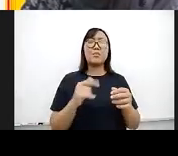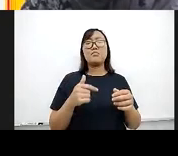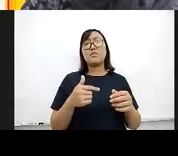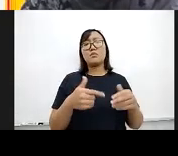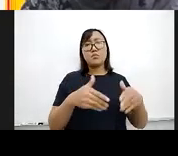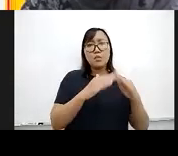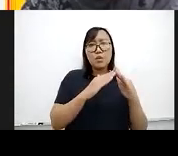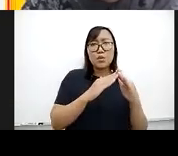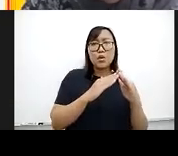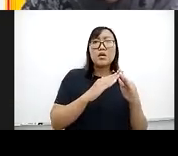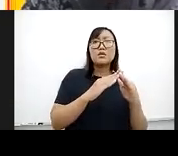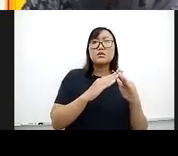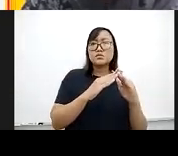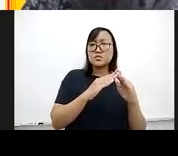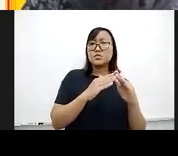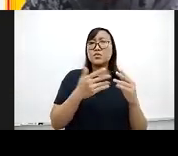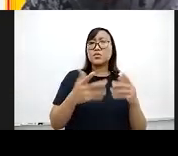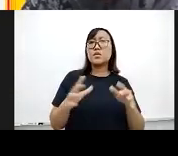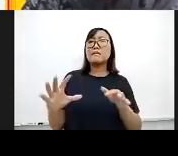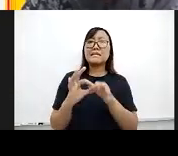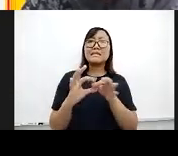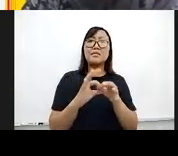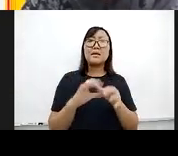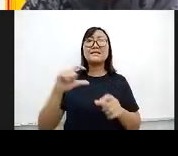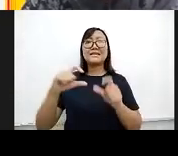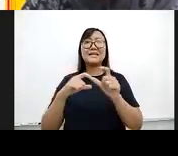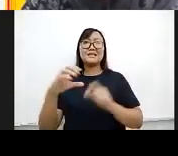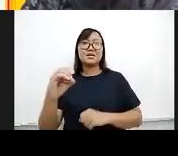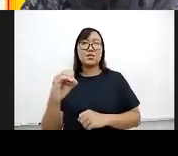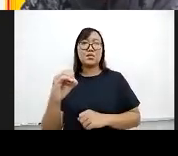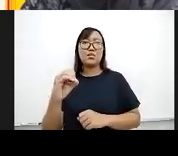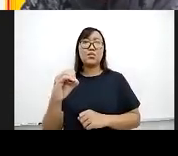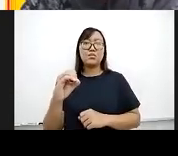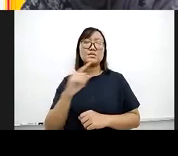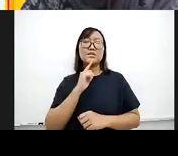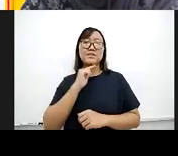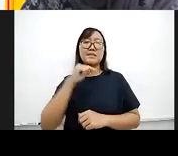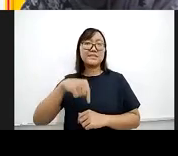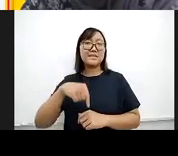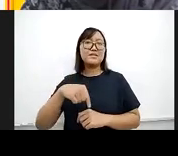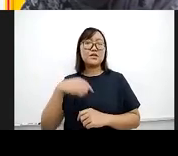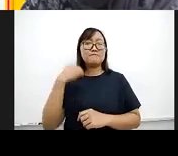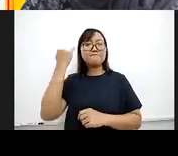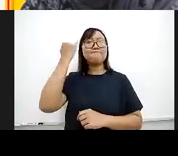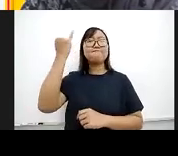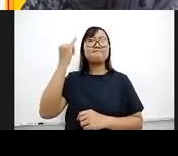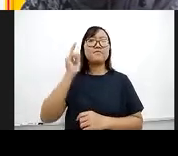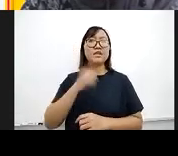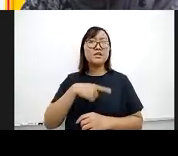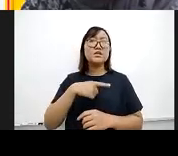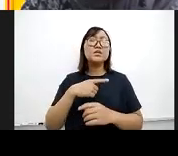= a the masih soa6 gagasan ini juga kami berangkat dari dari bahwa diskusi panjang